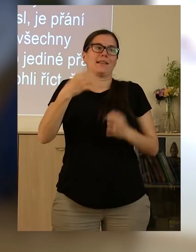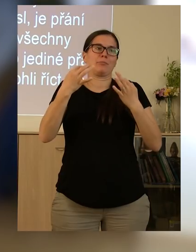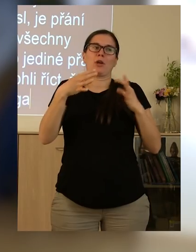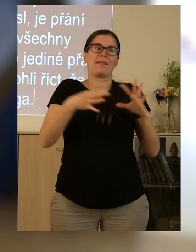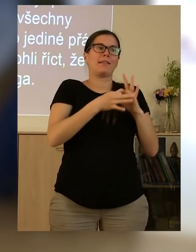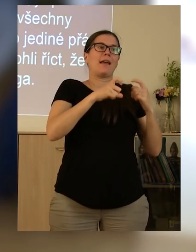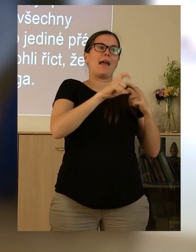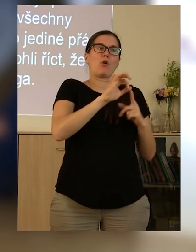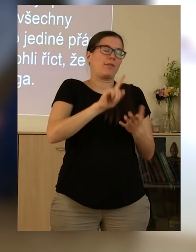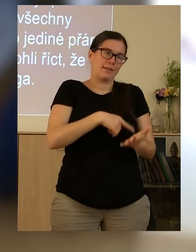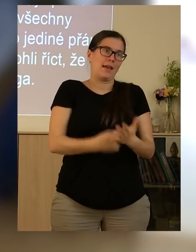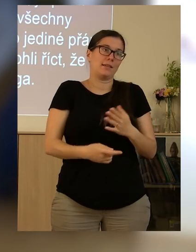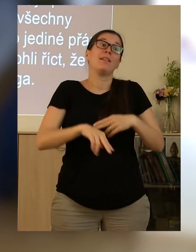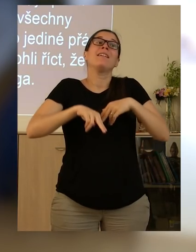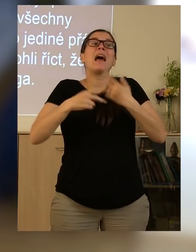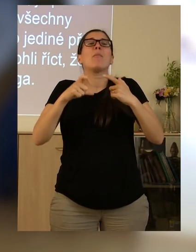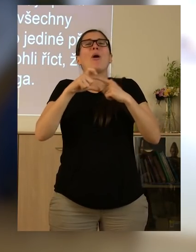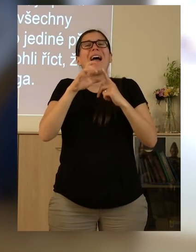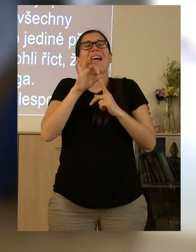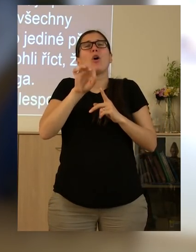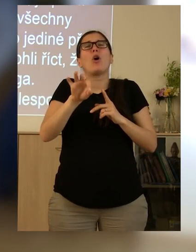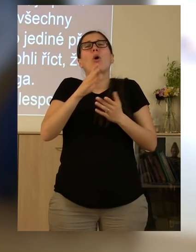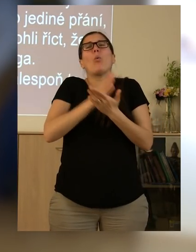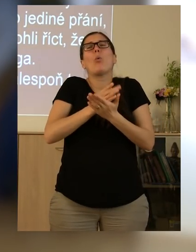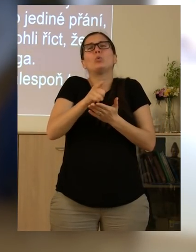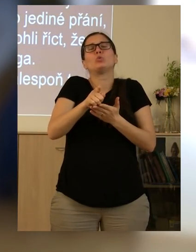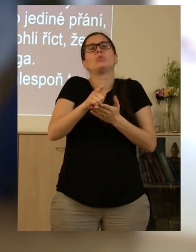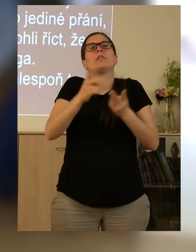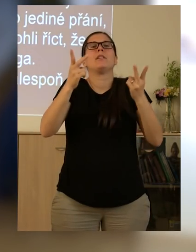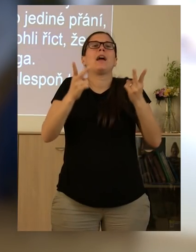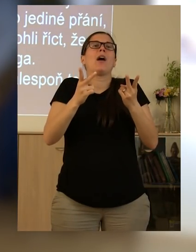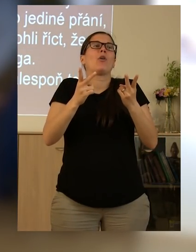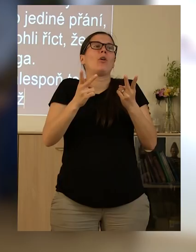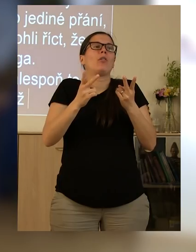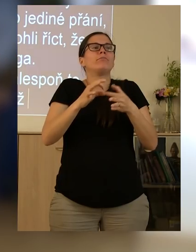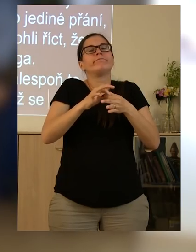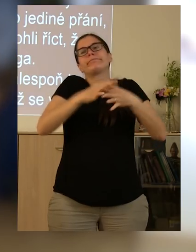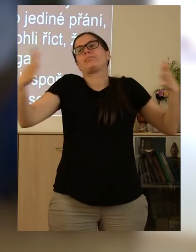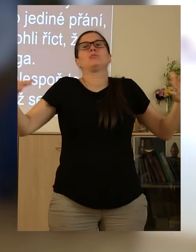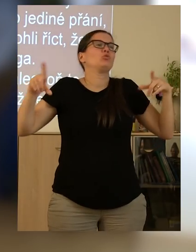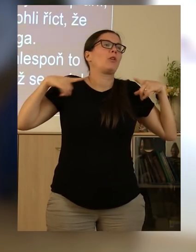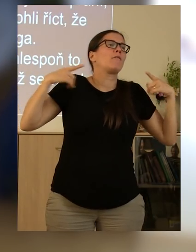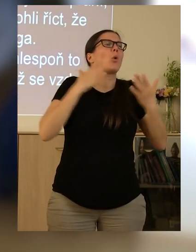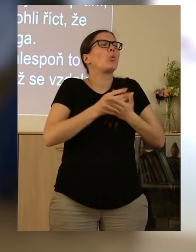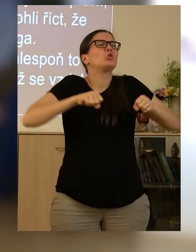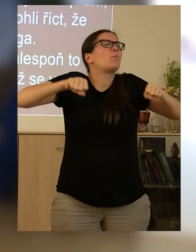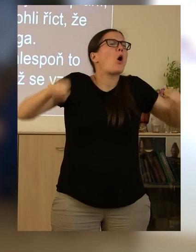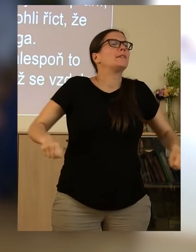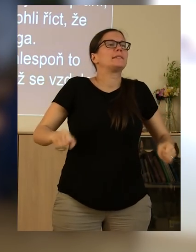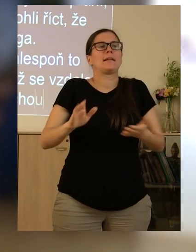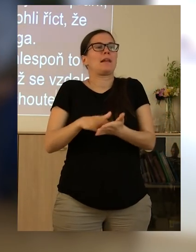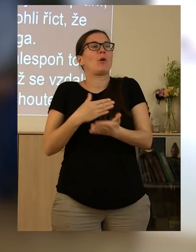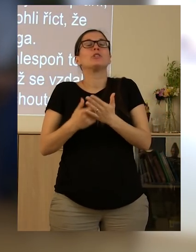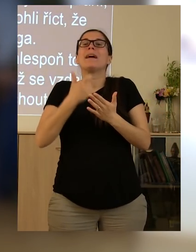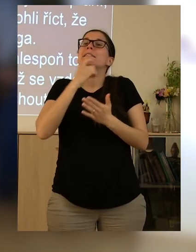alebo možná je to aspoň to ego, který už jako se vzdalo svých mocenských choutek. Jestliže si přeju, aby